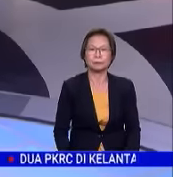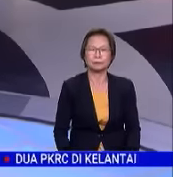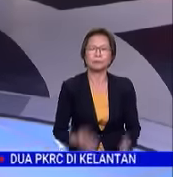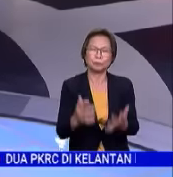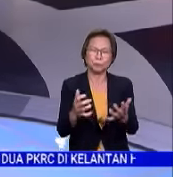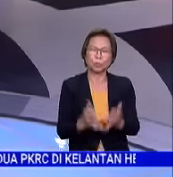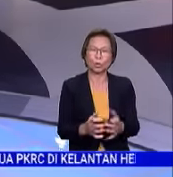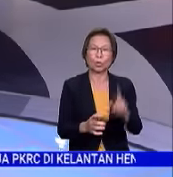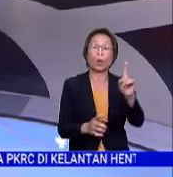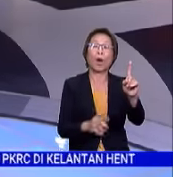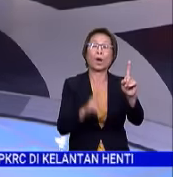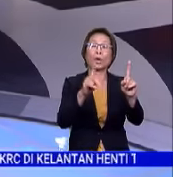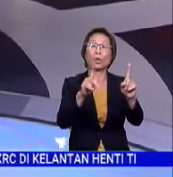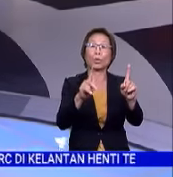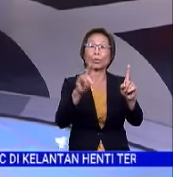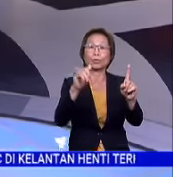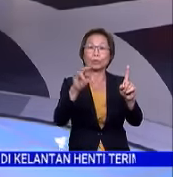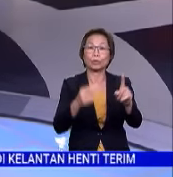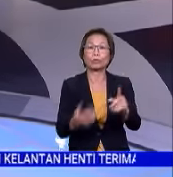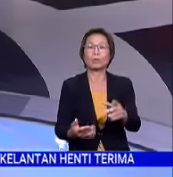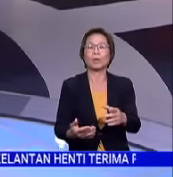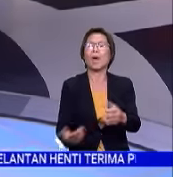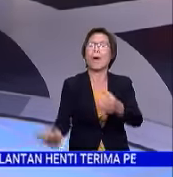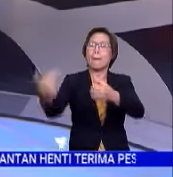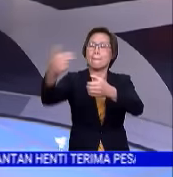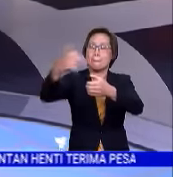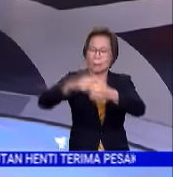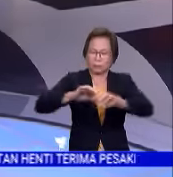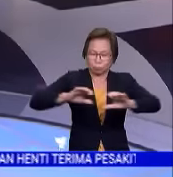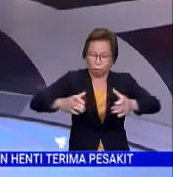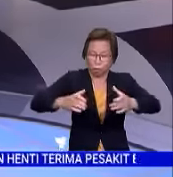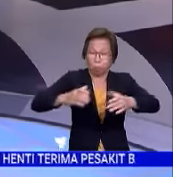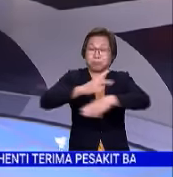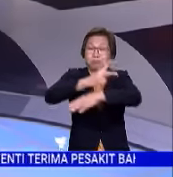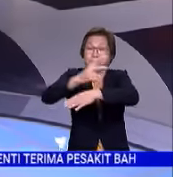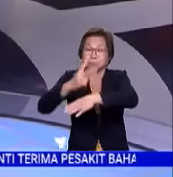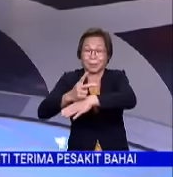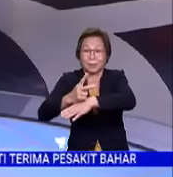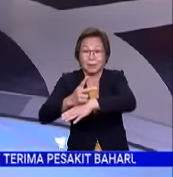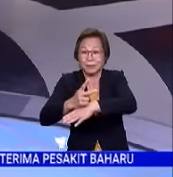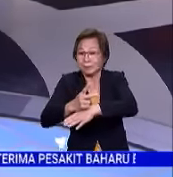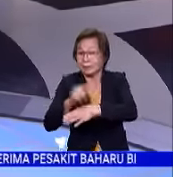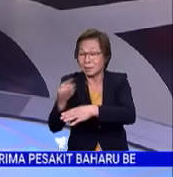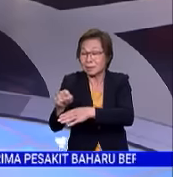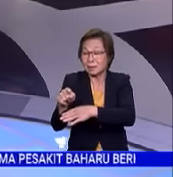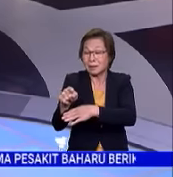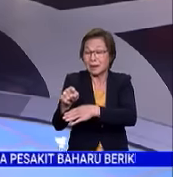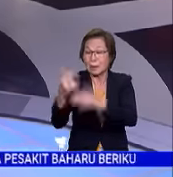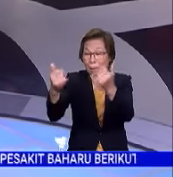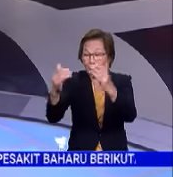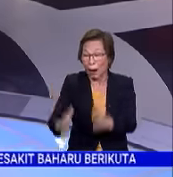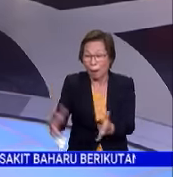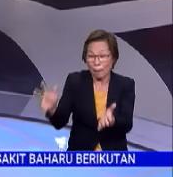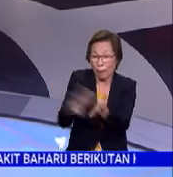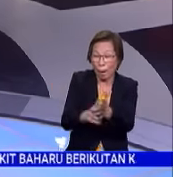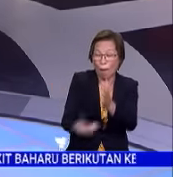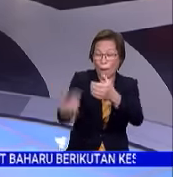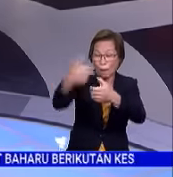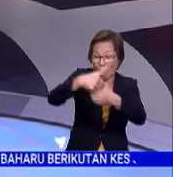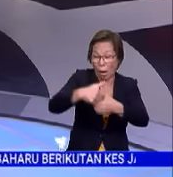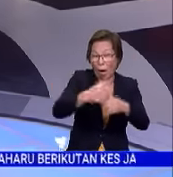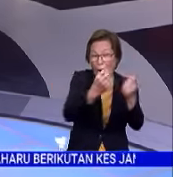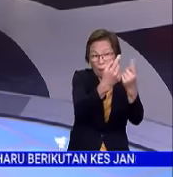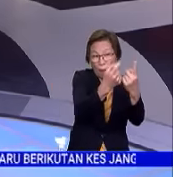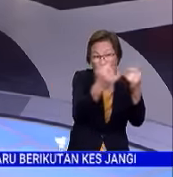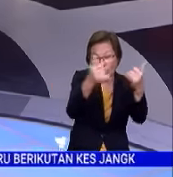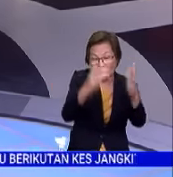Hasrat Wan Kuzin Wan Kamal kembali menyarung jersi kebangsaan bukanlah jaminan pemain itu mampu mengesahkan tempat dalam